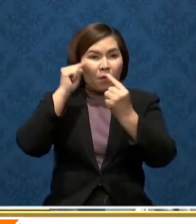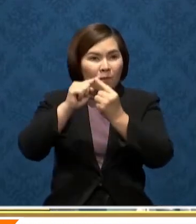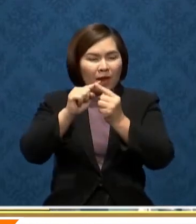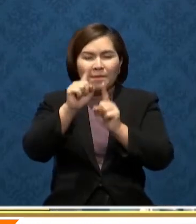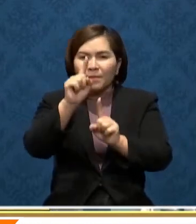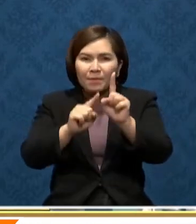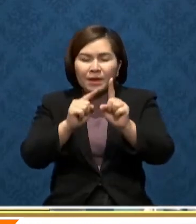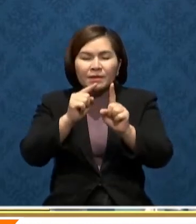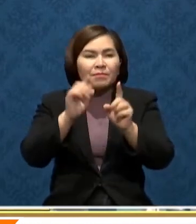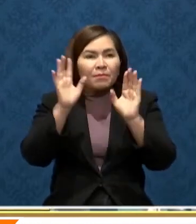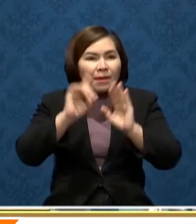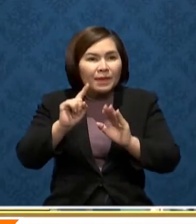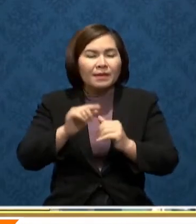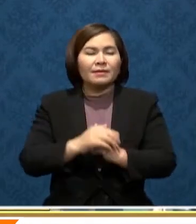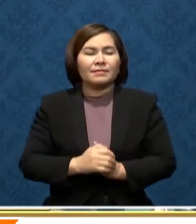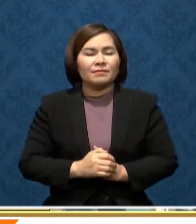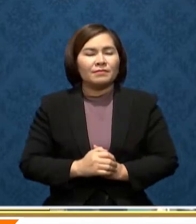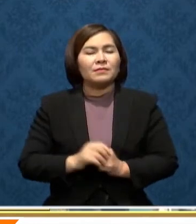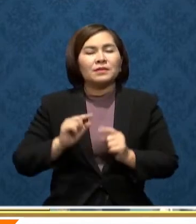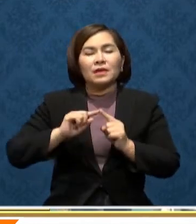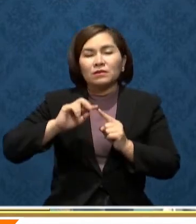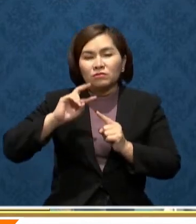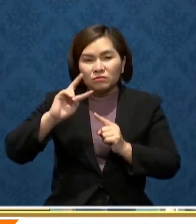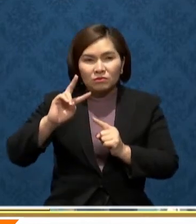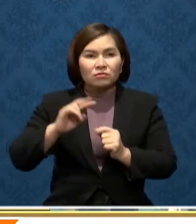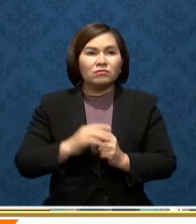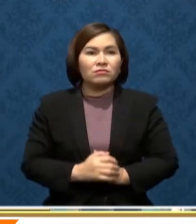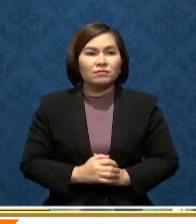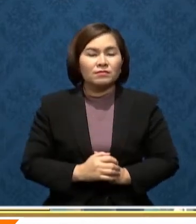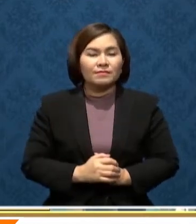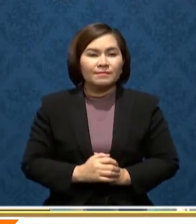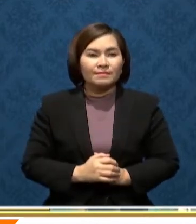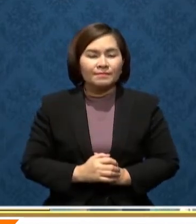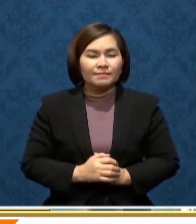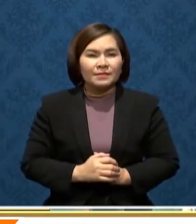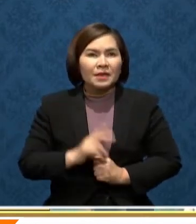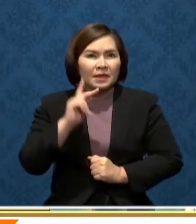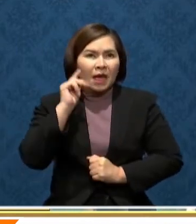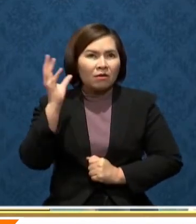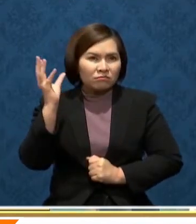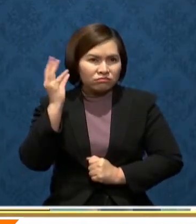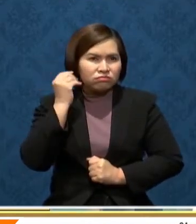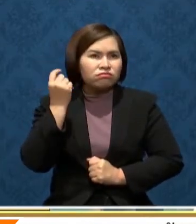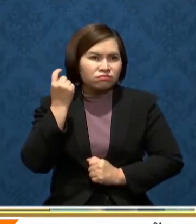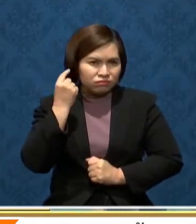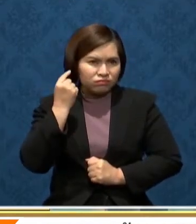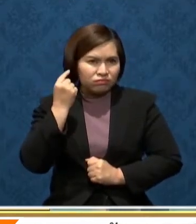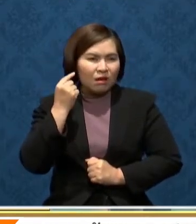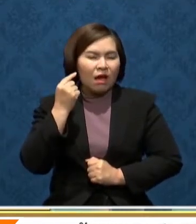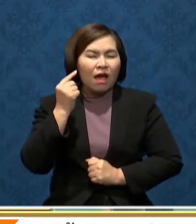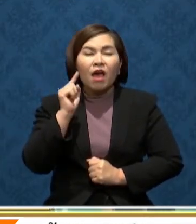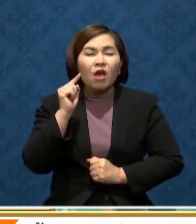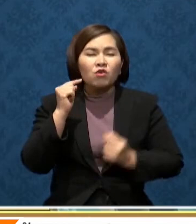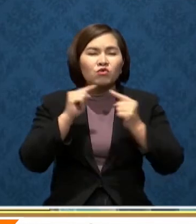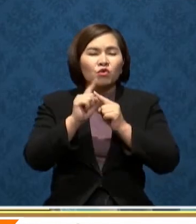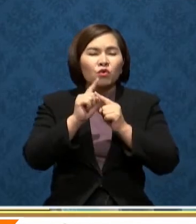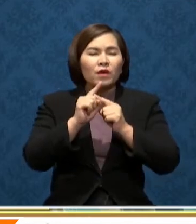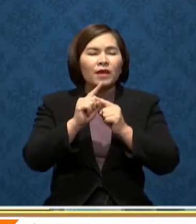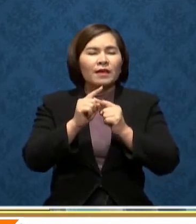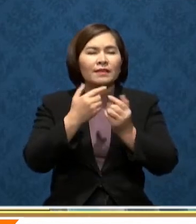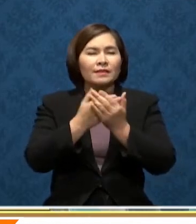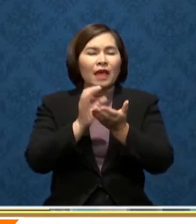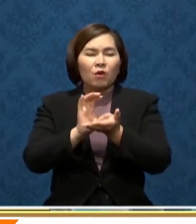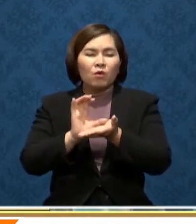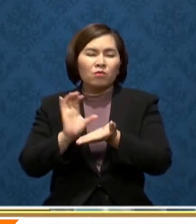อย่างไรเรื่องที่ 2เป็นเรื่องที่ได้ยินมาสักพักถึงเรื่องการขยับเพดาน